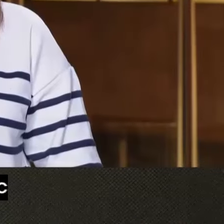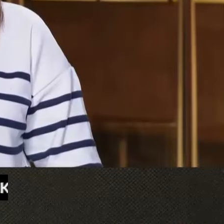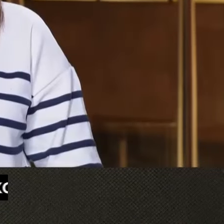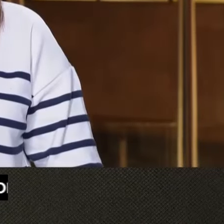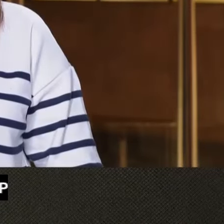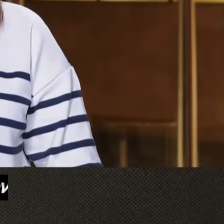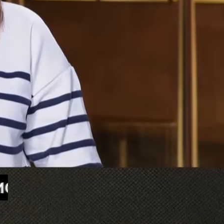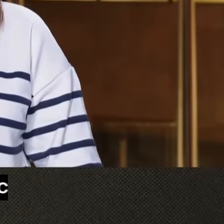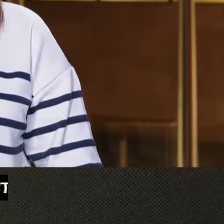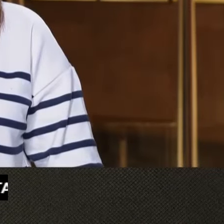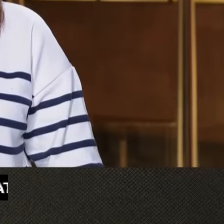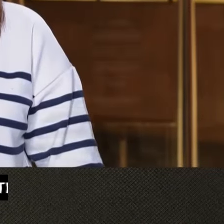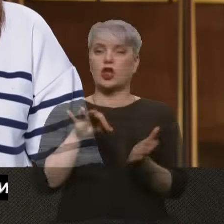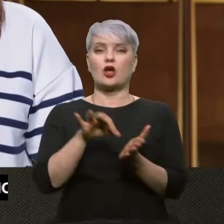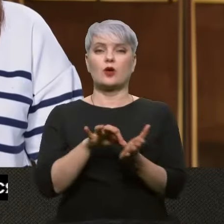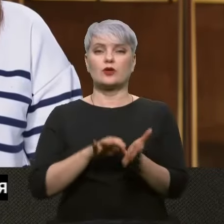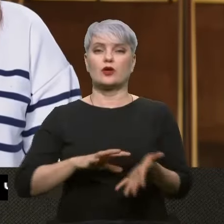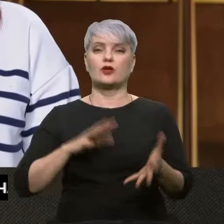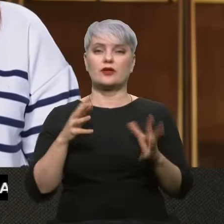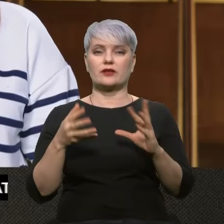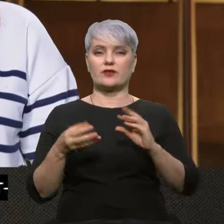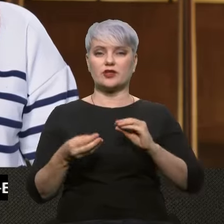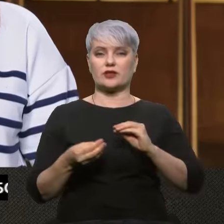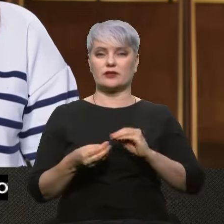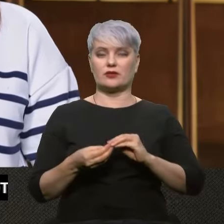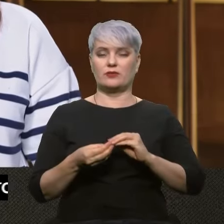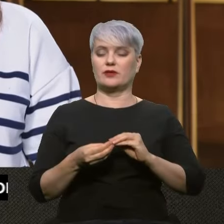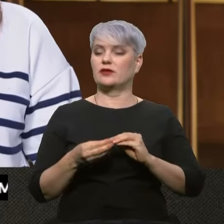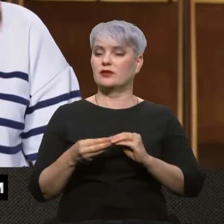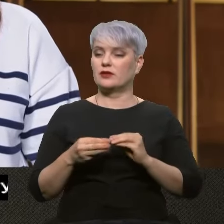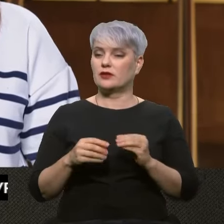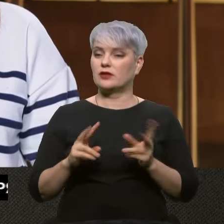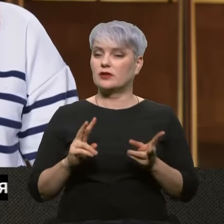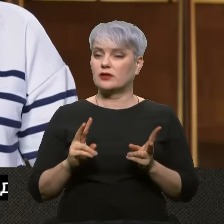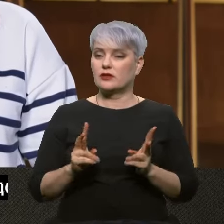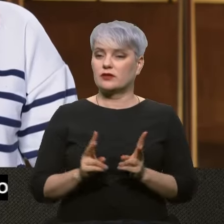прямому зв'язку. Зоряно, вітаю. Тож, що розповідають наші західні партнери про це?